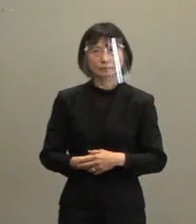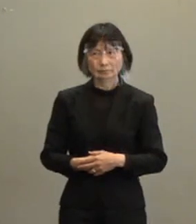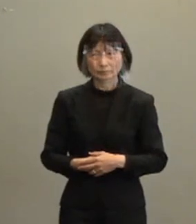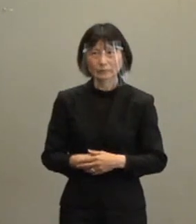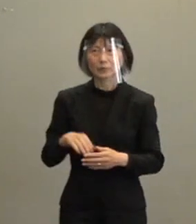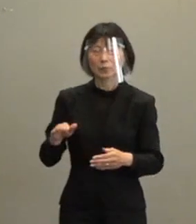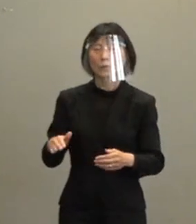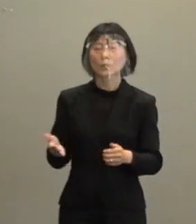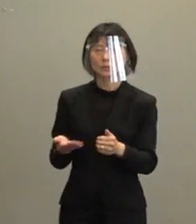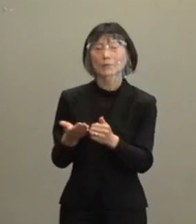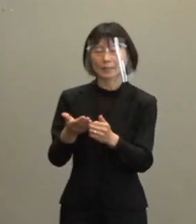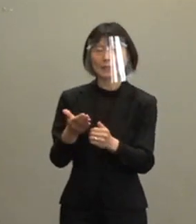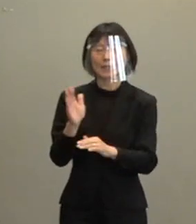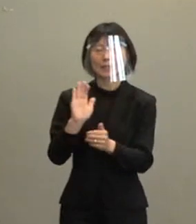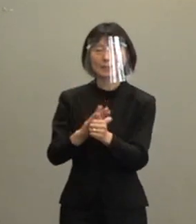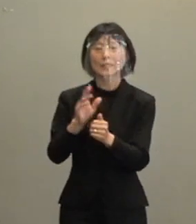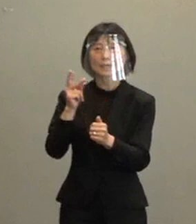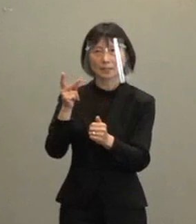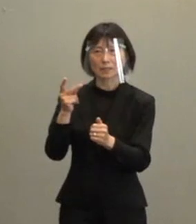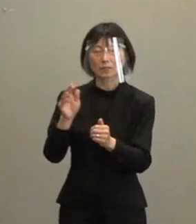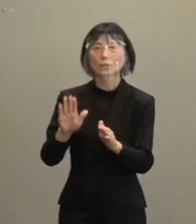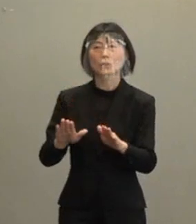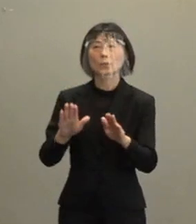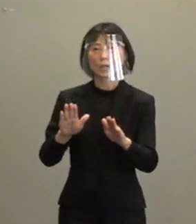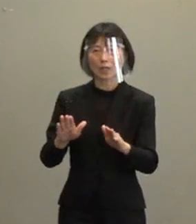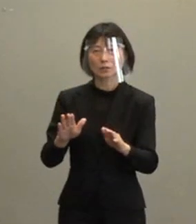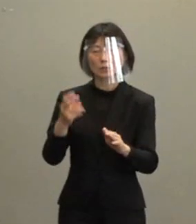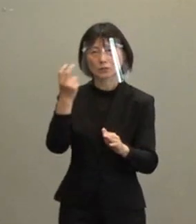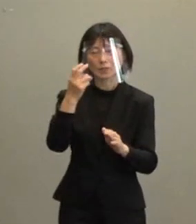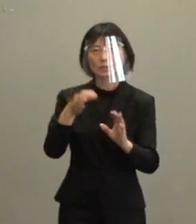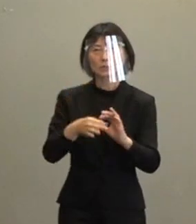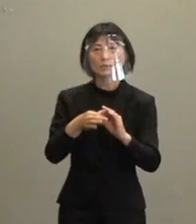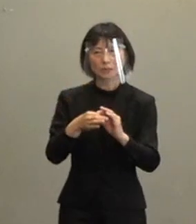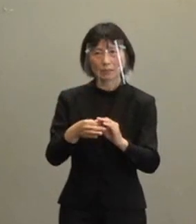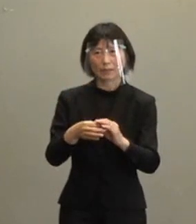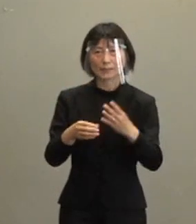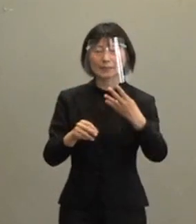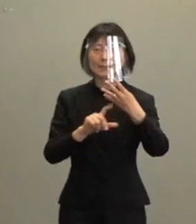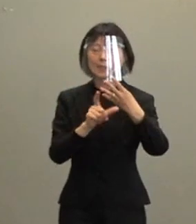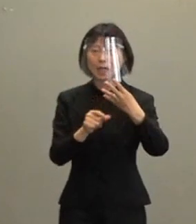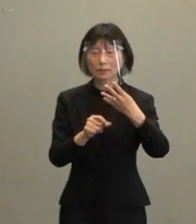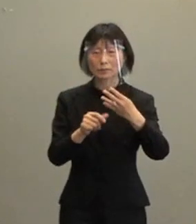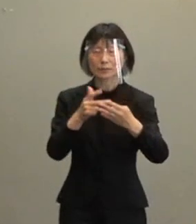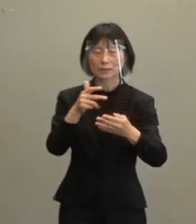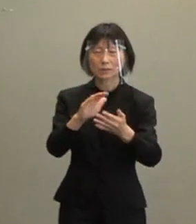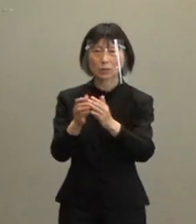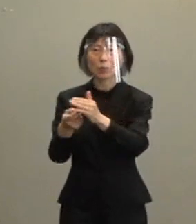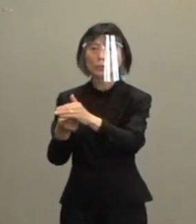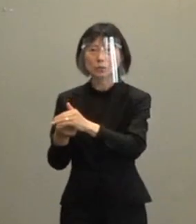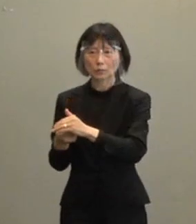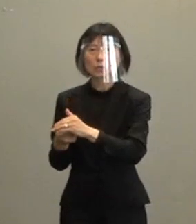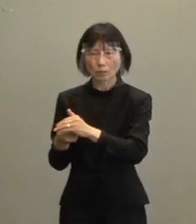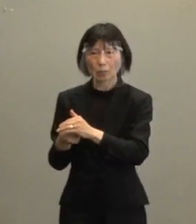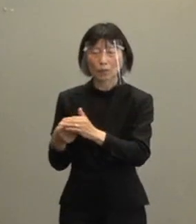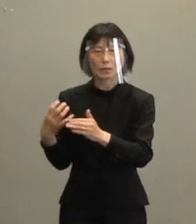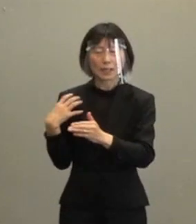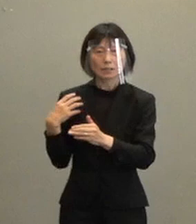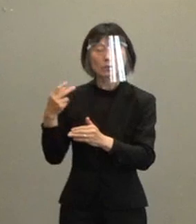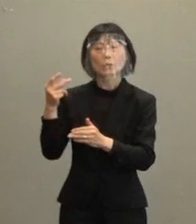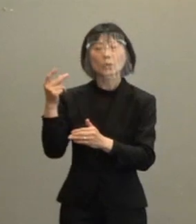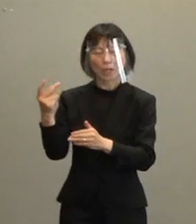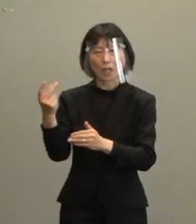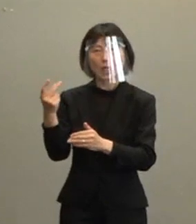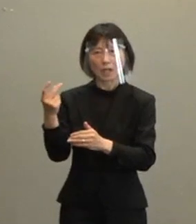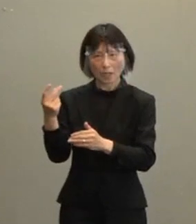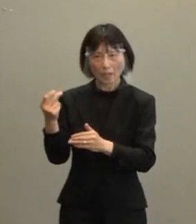子育て支援課でございます。今回の調査につきましては、4月に各市町村の保育担当課に公立保育